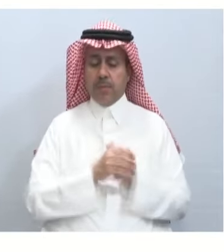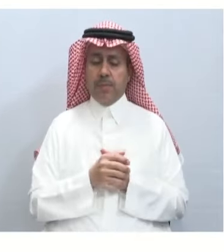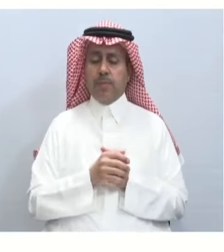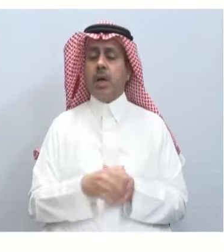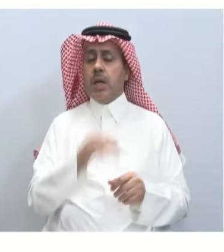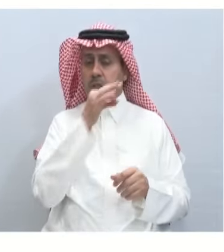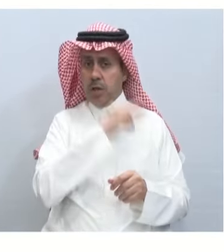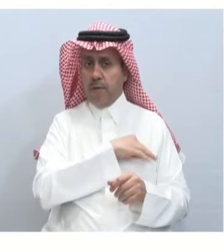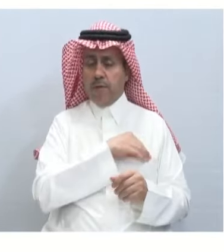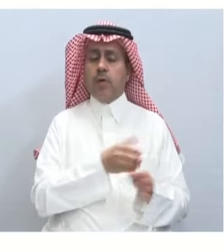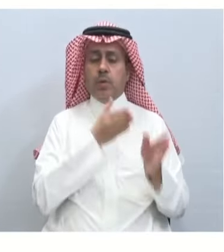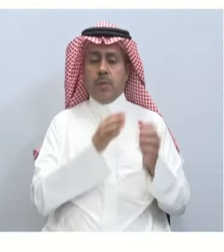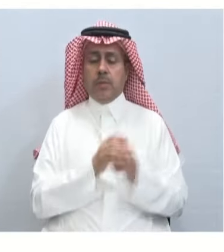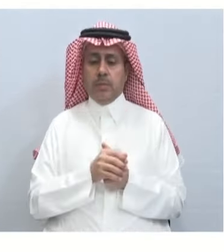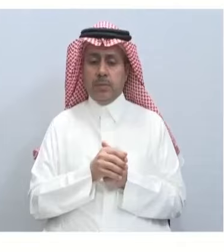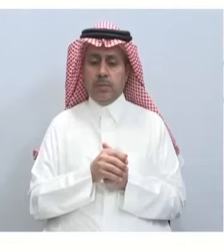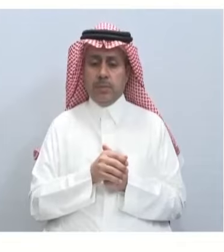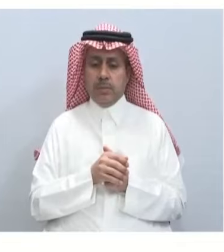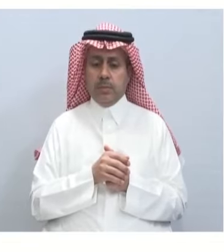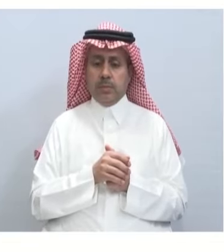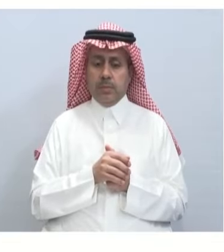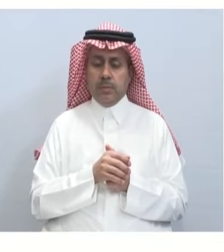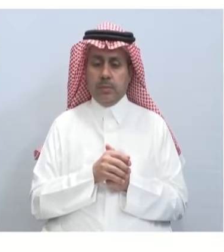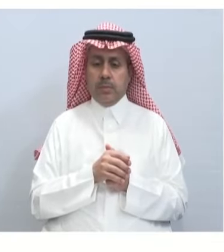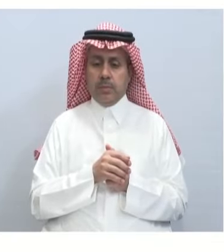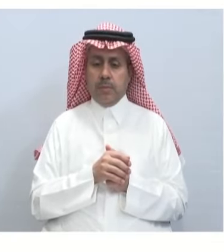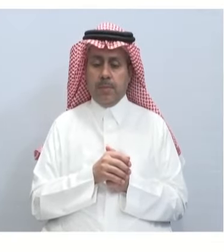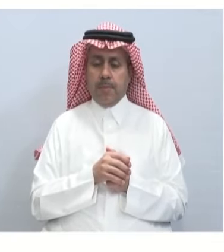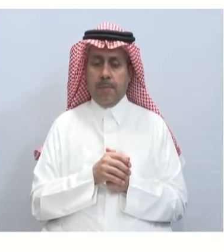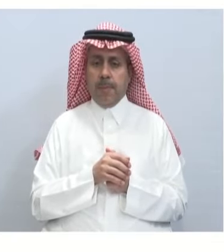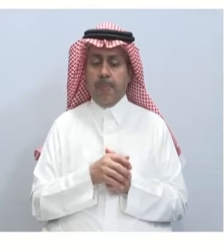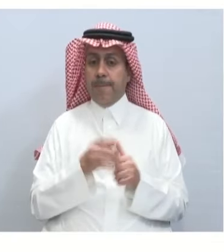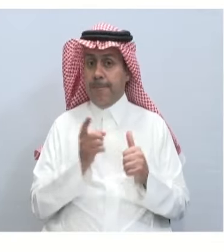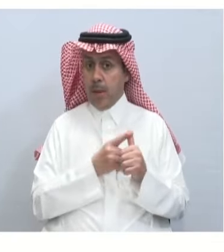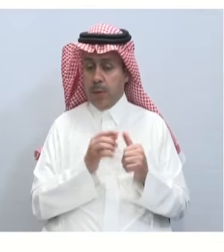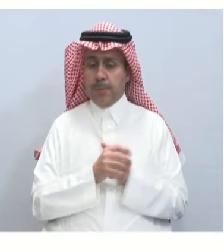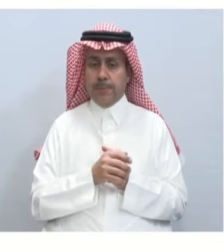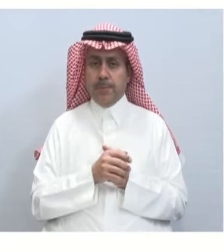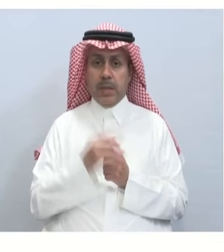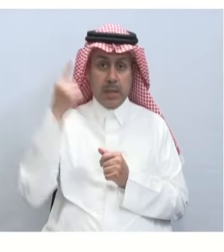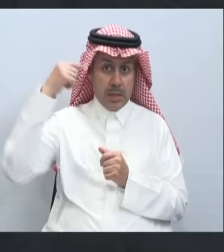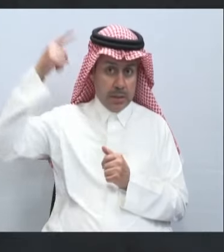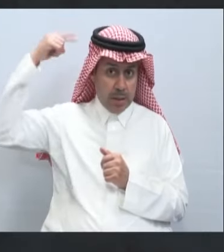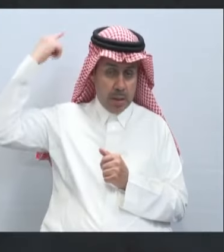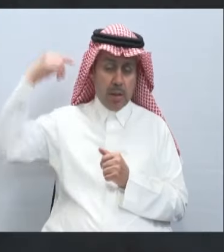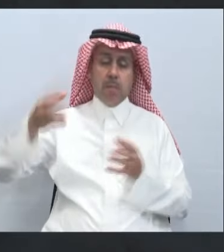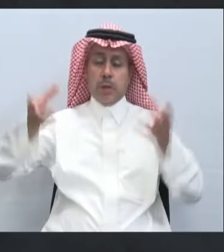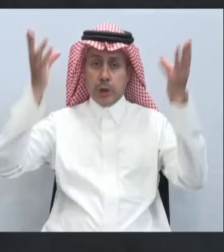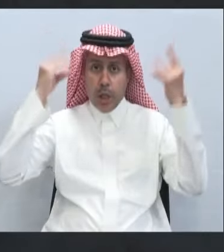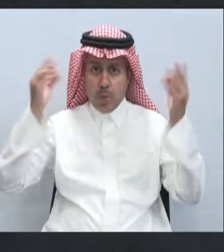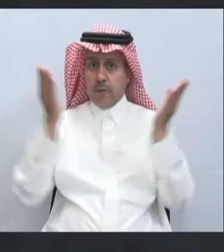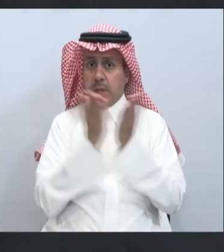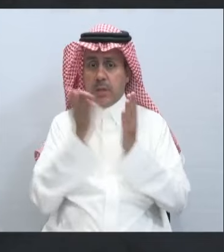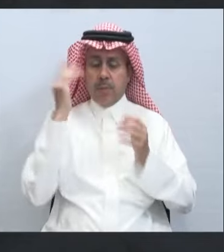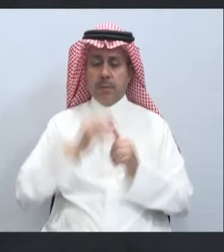لمن اراد ان يتابعنا من خلاله قبل ان نبدا دعونا نستذكر شيئا مما اخذناه في الدرس